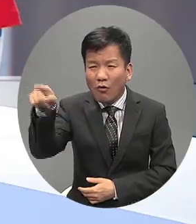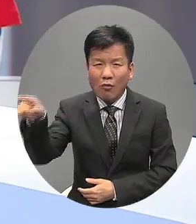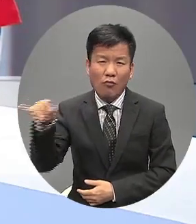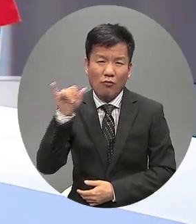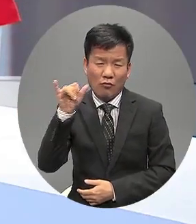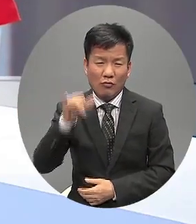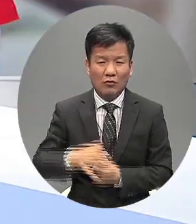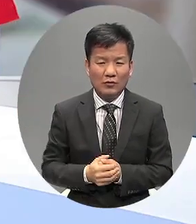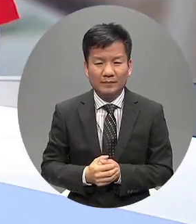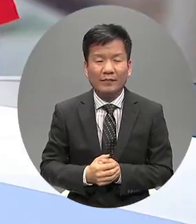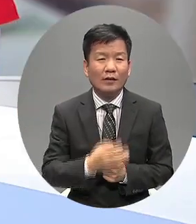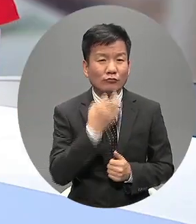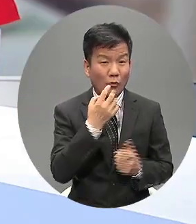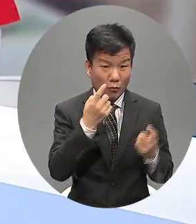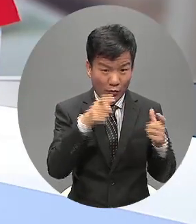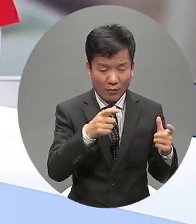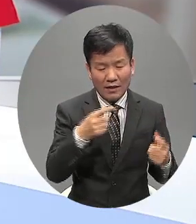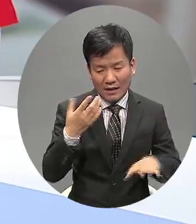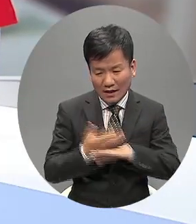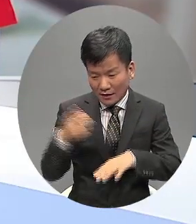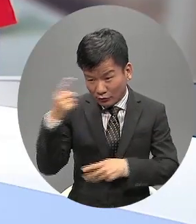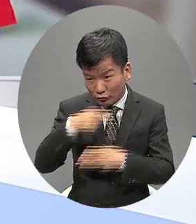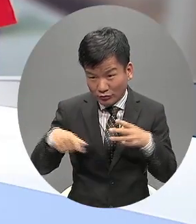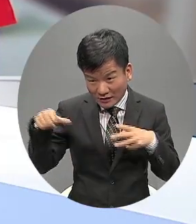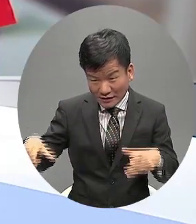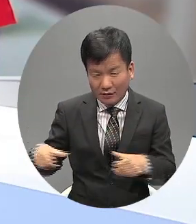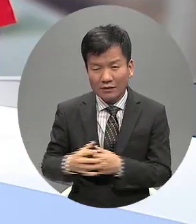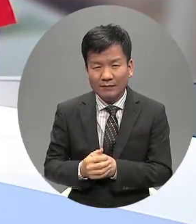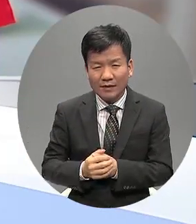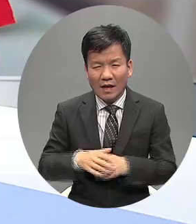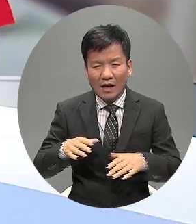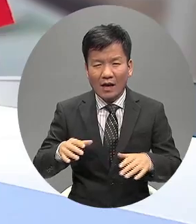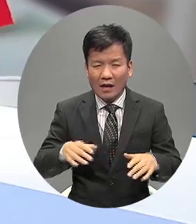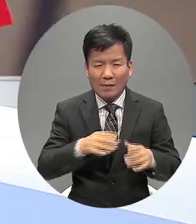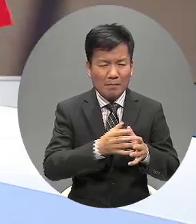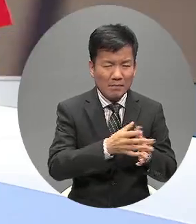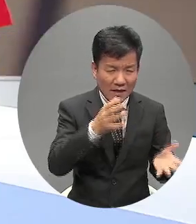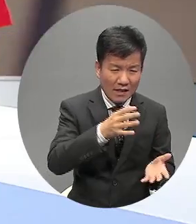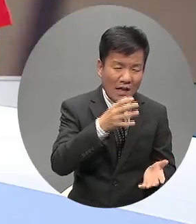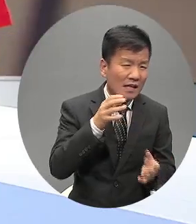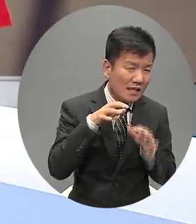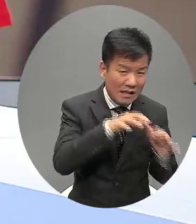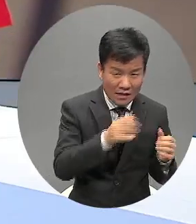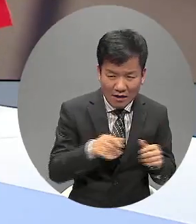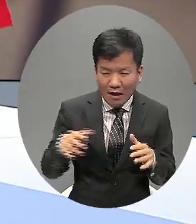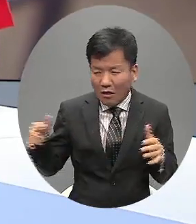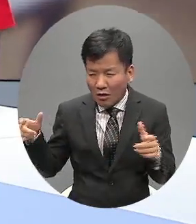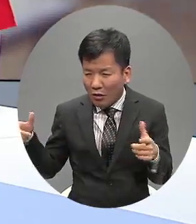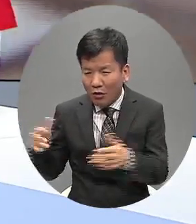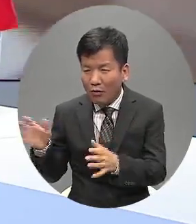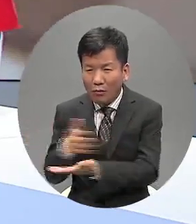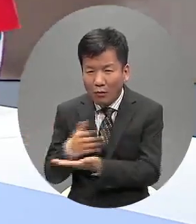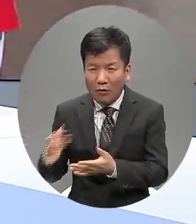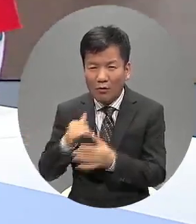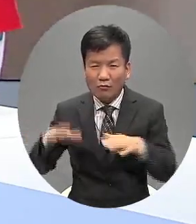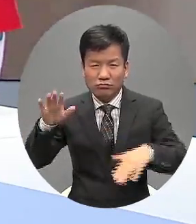늘었는데요. 수도권과 달리 지방의 청약 시장은 양극화가 뚜렷해지고 있는 겁니다. 허재